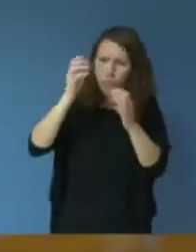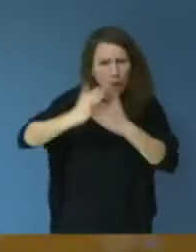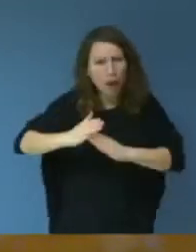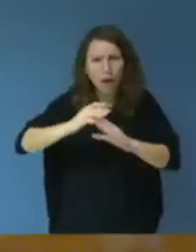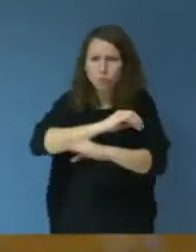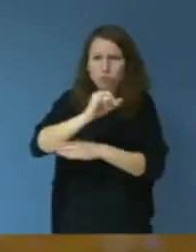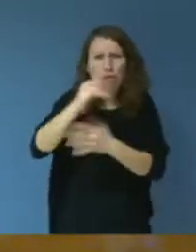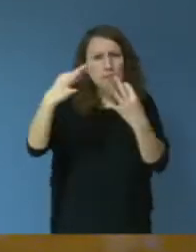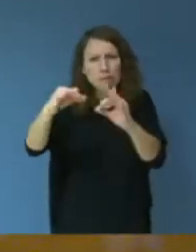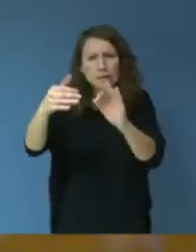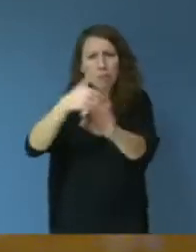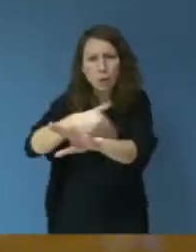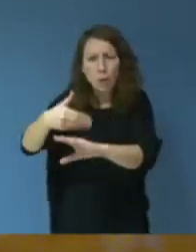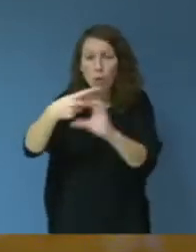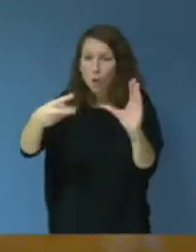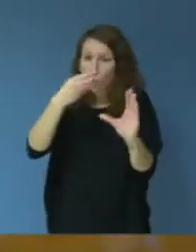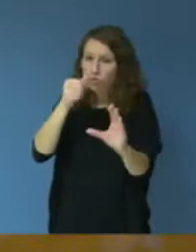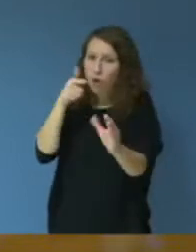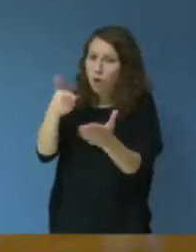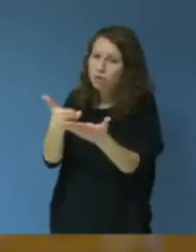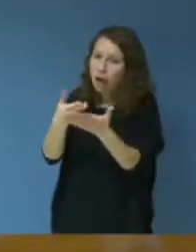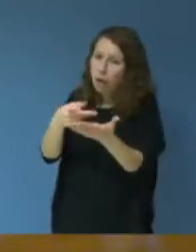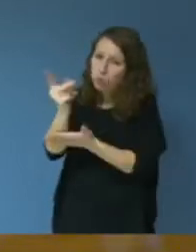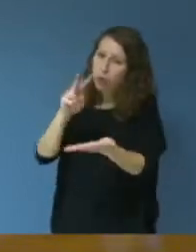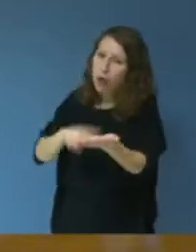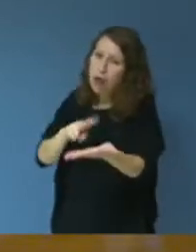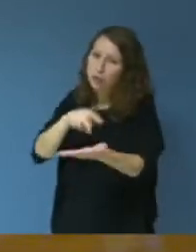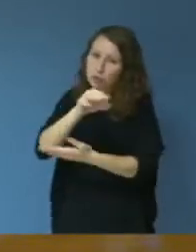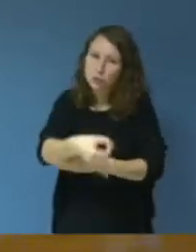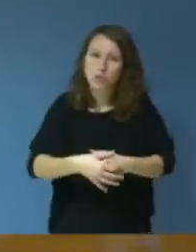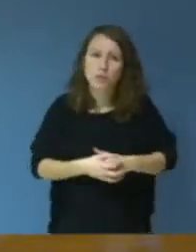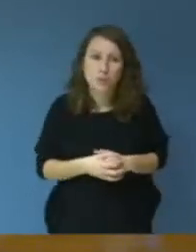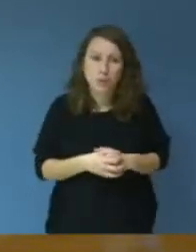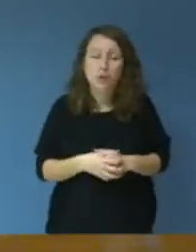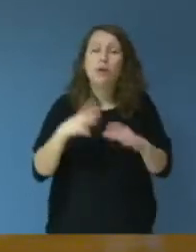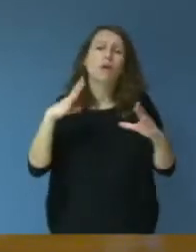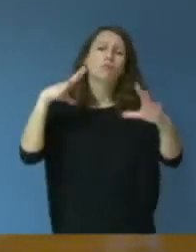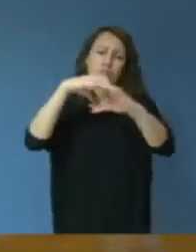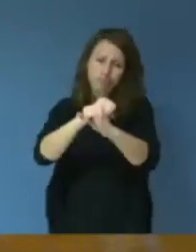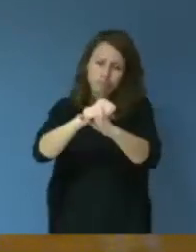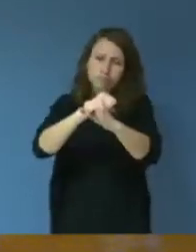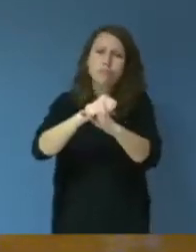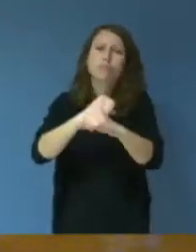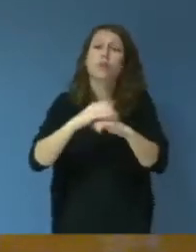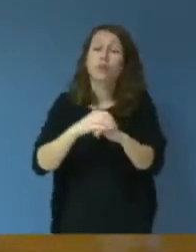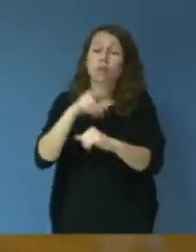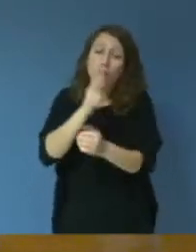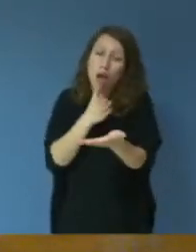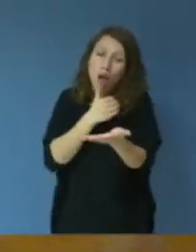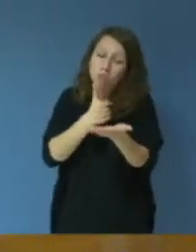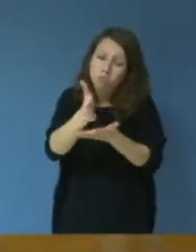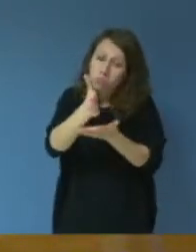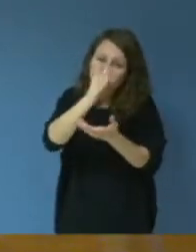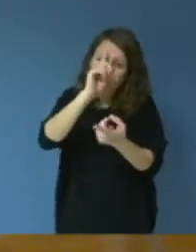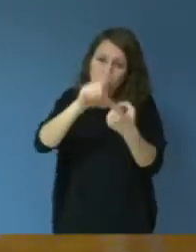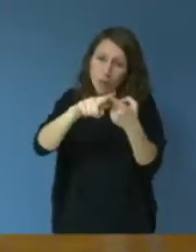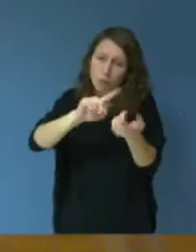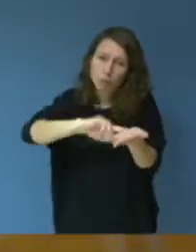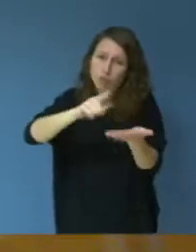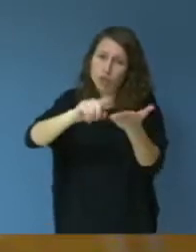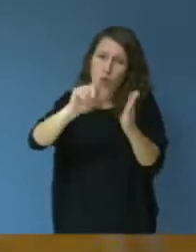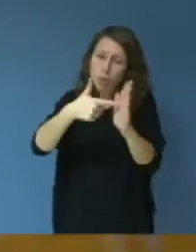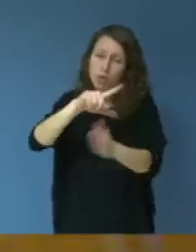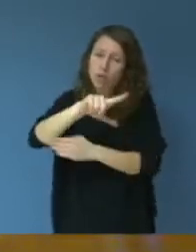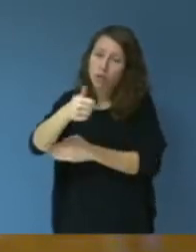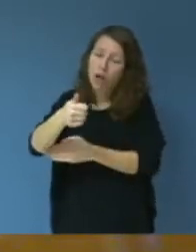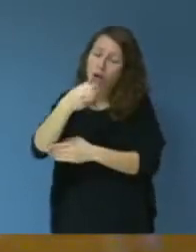davantage réaliste. En conclusion, les orientations budgétaires de 2021 ne peuvent raisonnablement être faites de